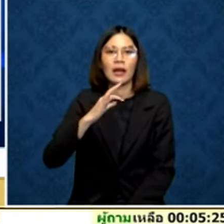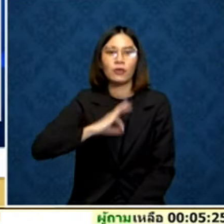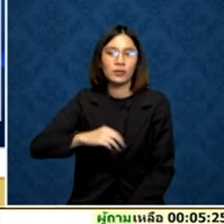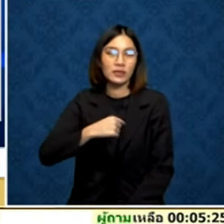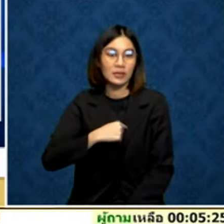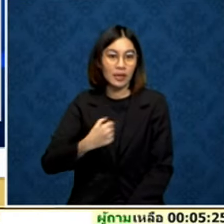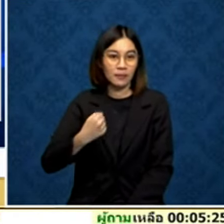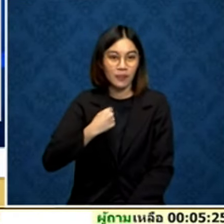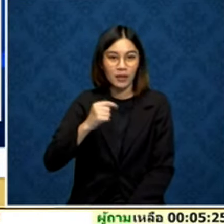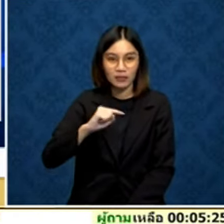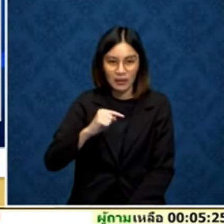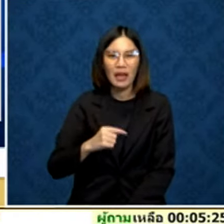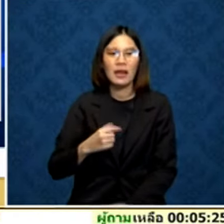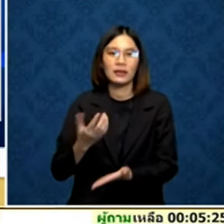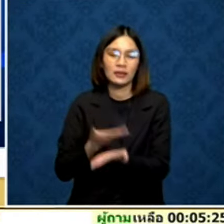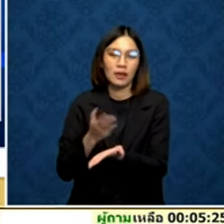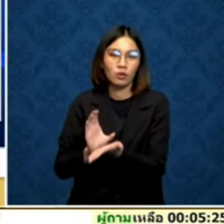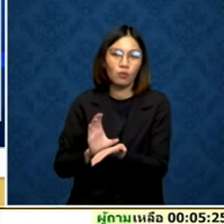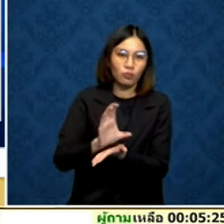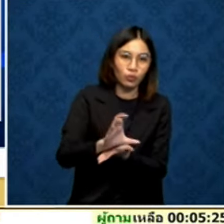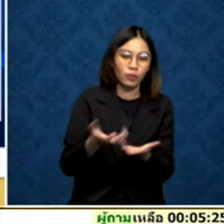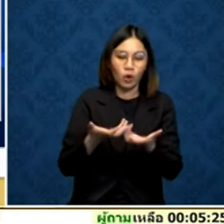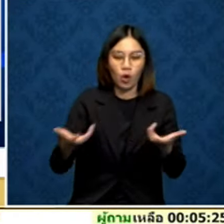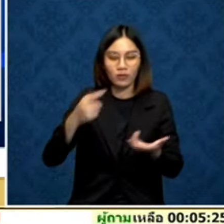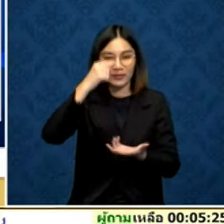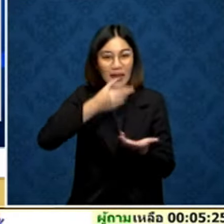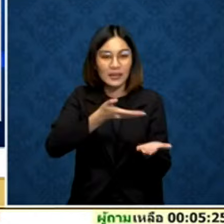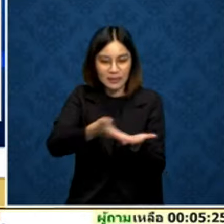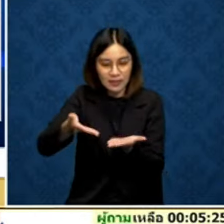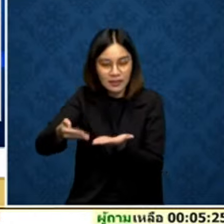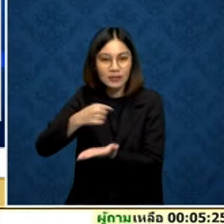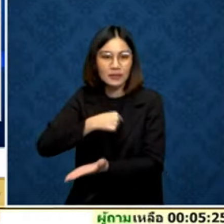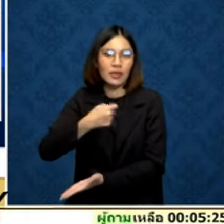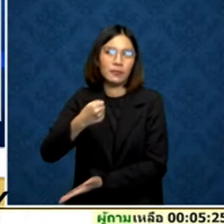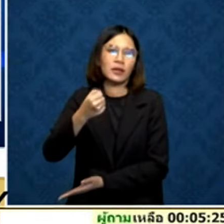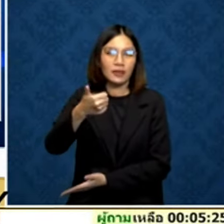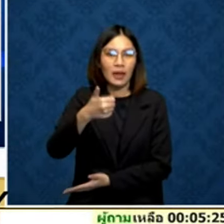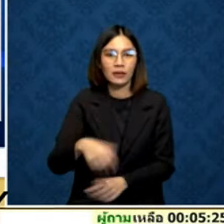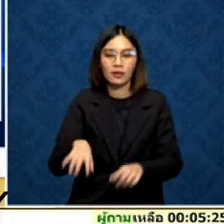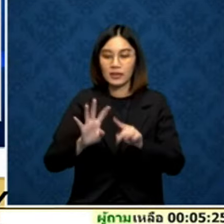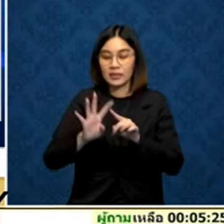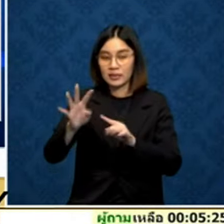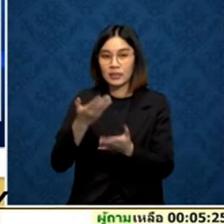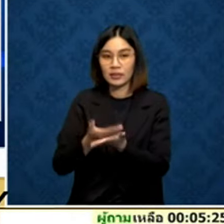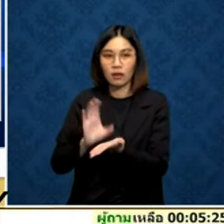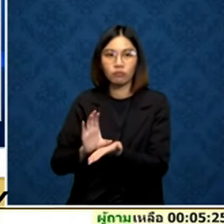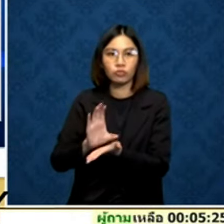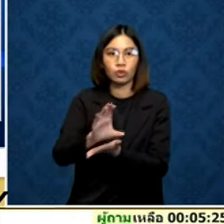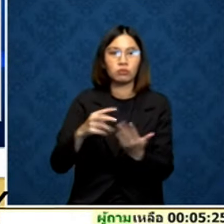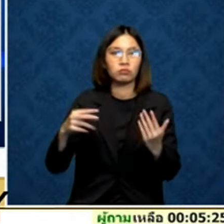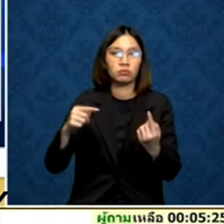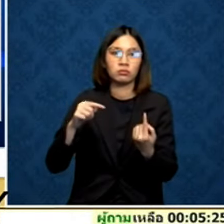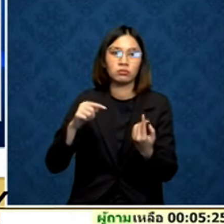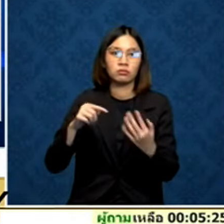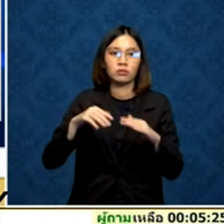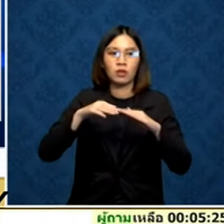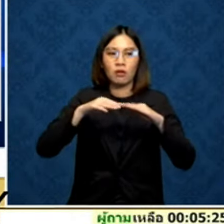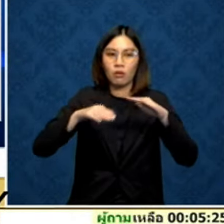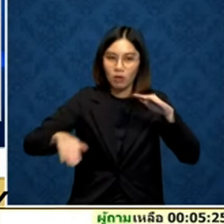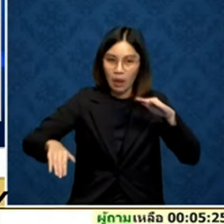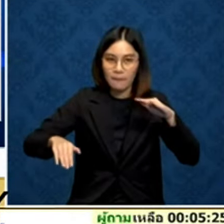การที่จะมาลงทุนแล้วก็ซื้อสินค้าไทยด้วยนะครับข้อที่4คือการลงทุนก็ต่ำนะครับอย่าง